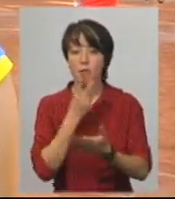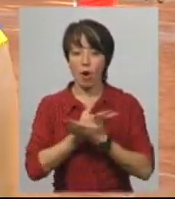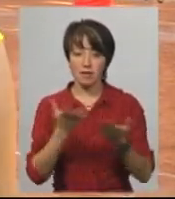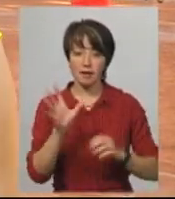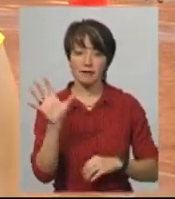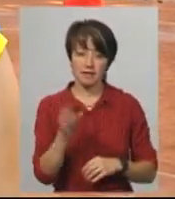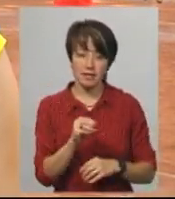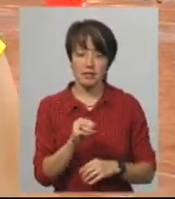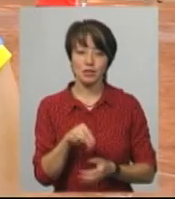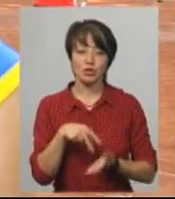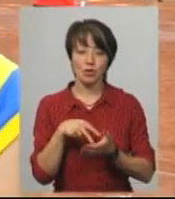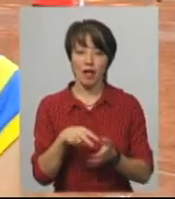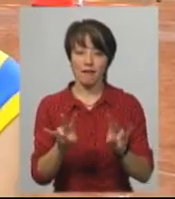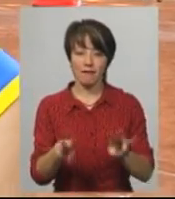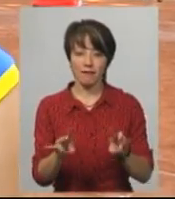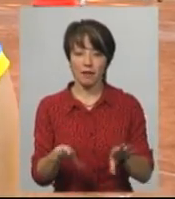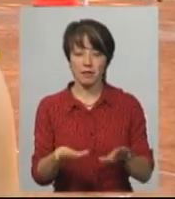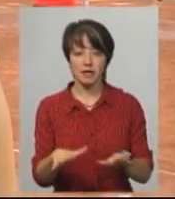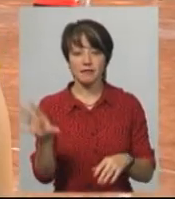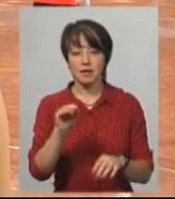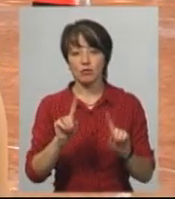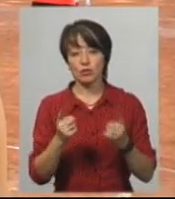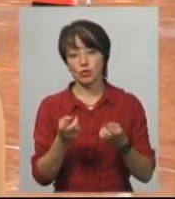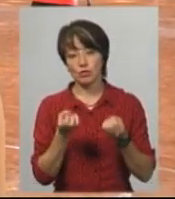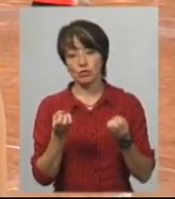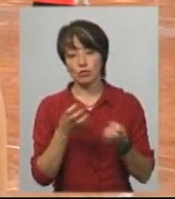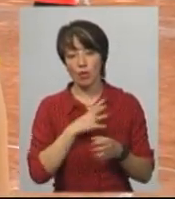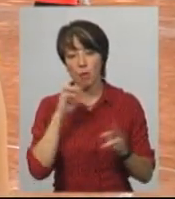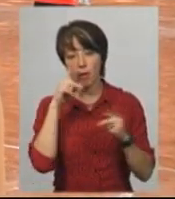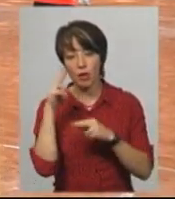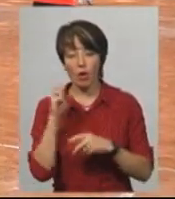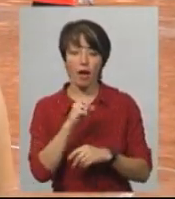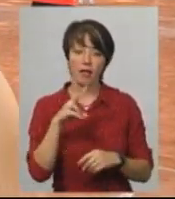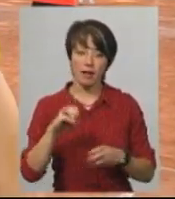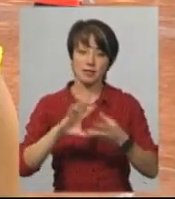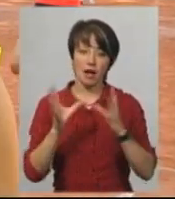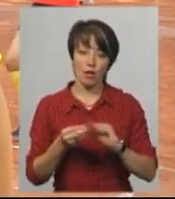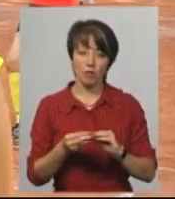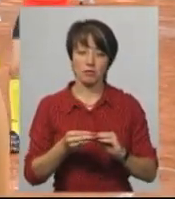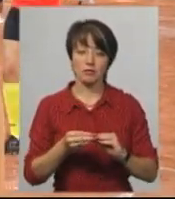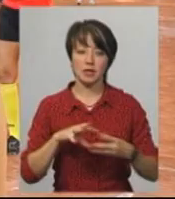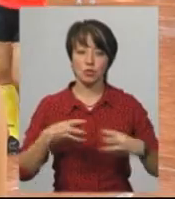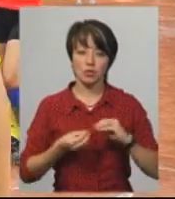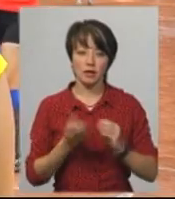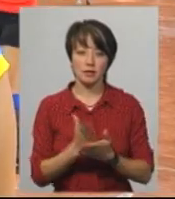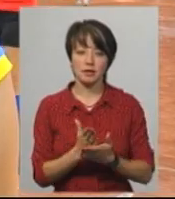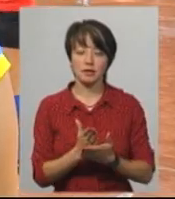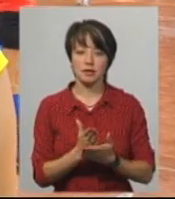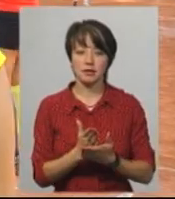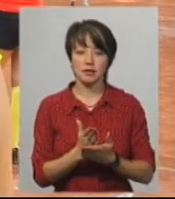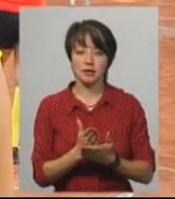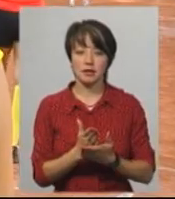все. Всі стояли на своїх місцях, все було так, трохи було помилок, але загалом результат